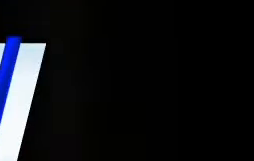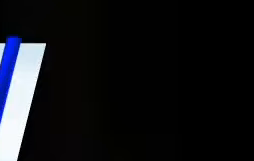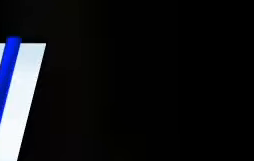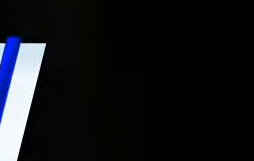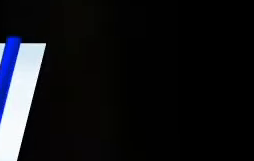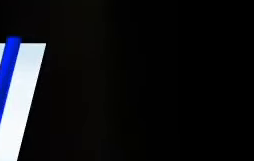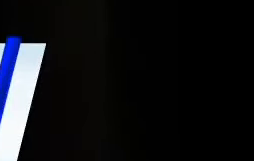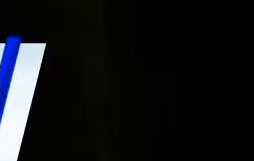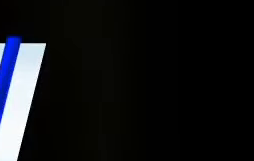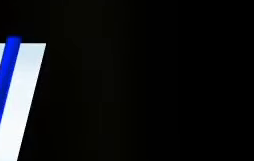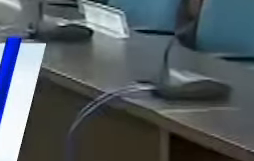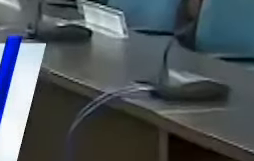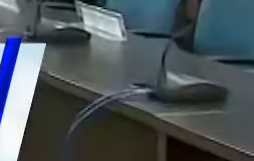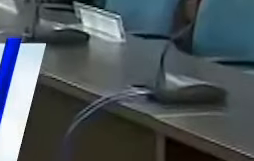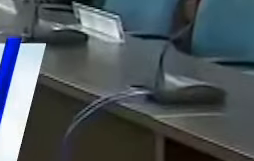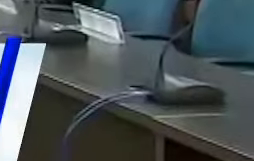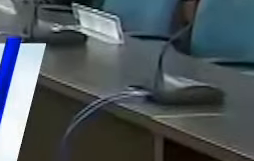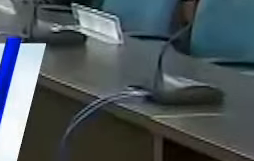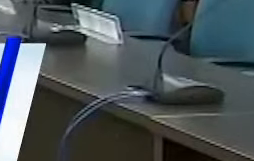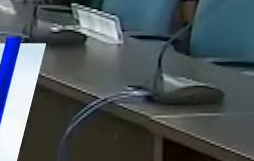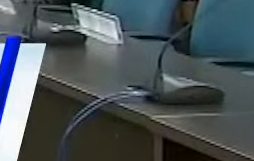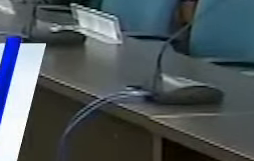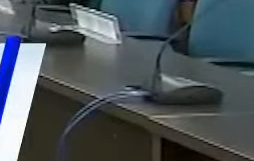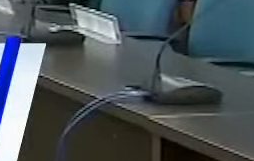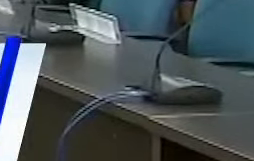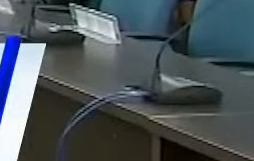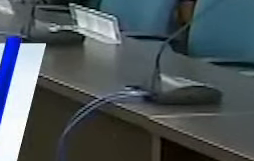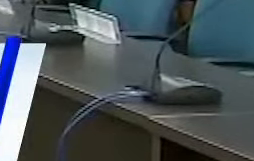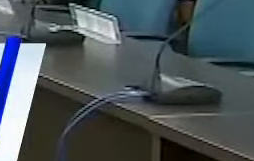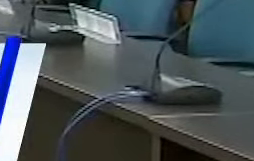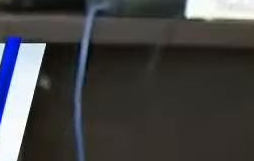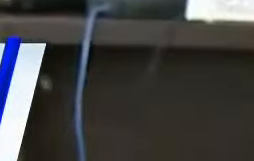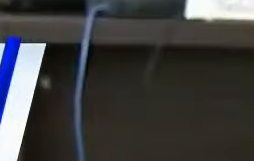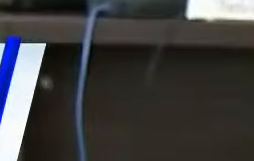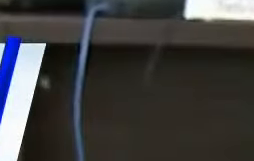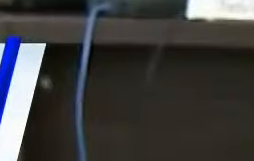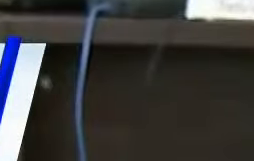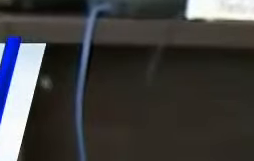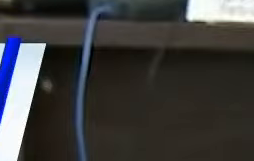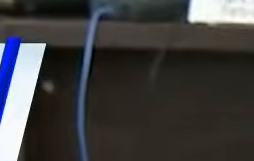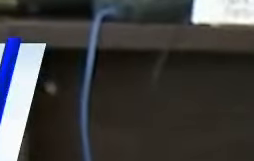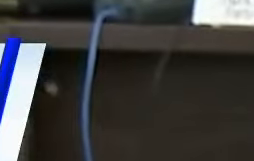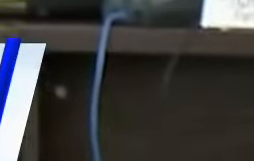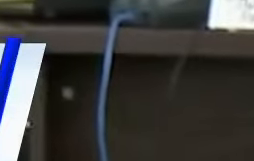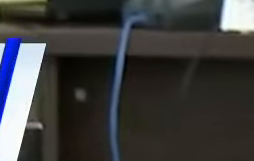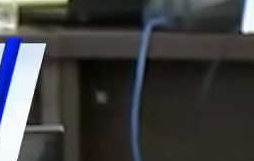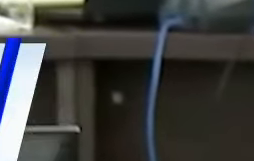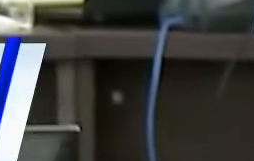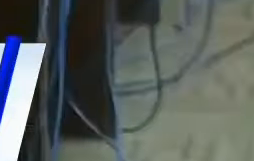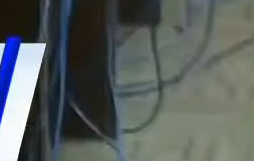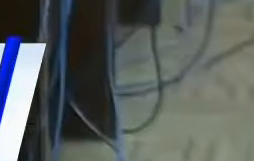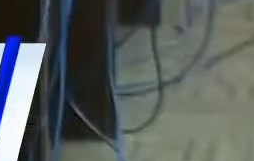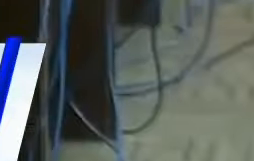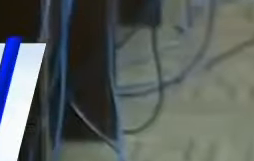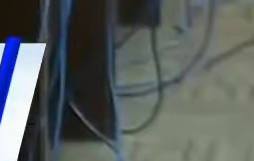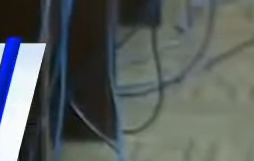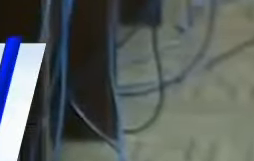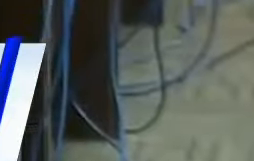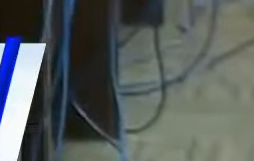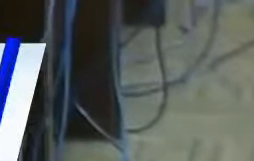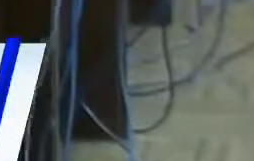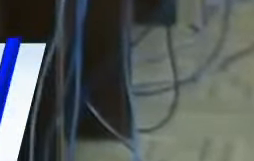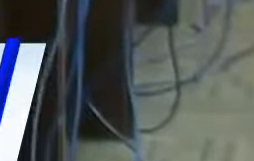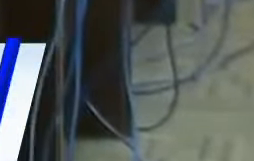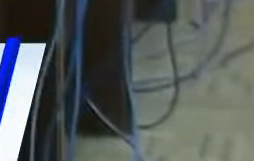itong Enero 31. Hirit yan ang ilang mambabatas sa pagdinig ng kamera sa issue. Kinwestiyon nila ang pagturing ng pulisya sa